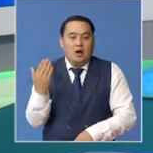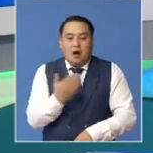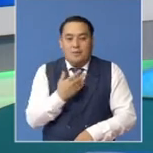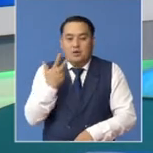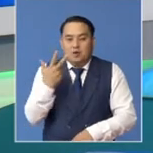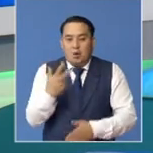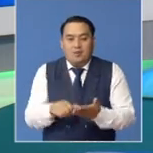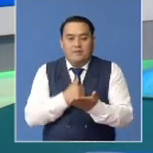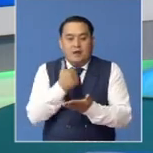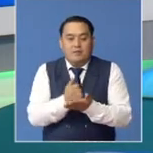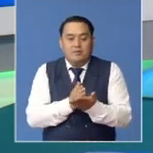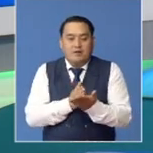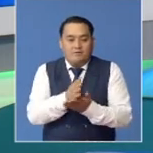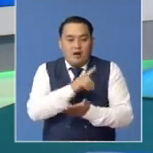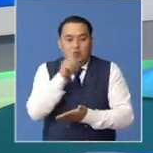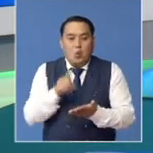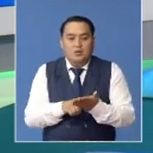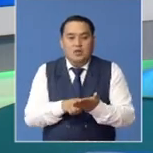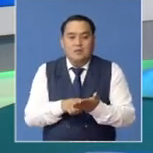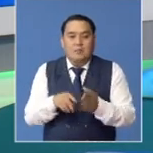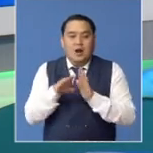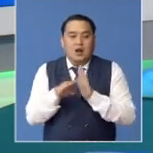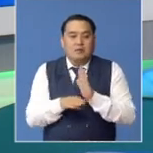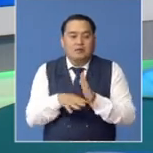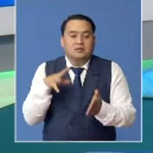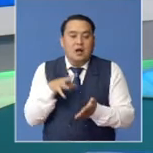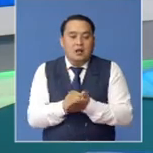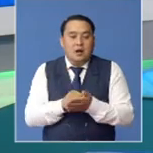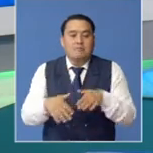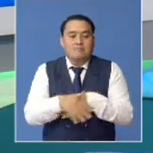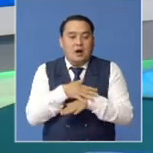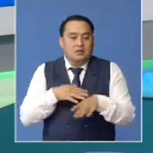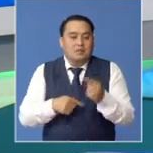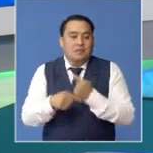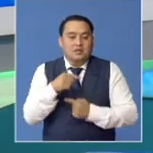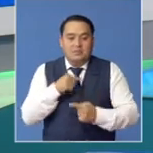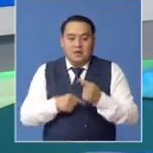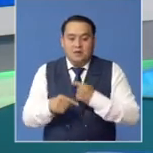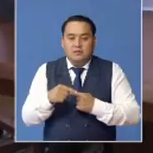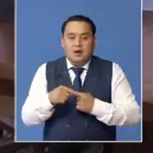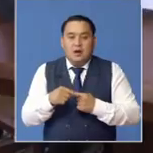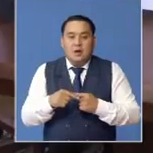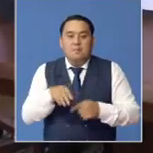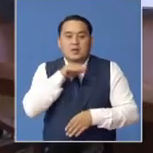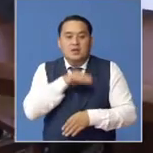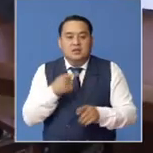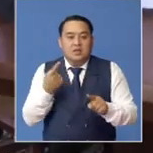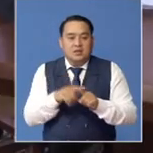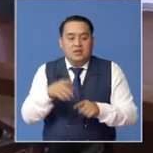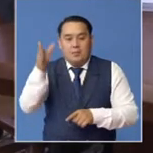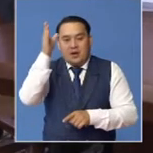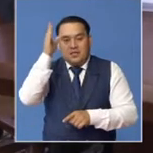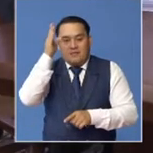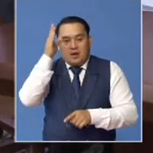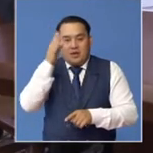3 основным вопросам, а именно ход реализации программы продуктивной занятости и массового предпринимательства, профессиональное техническое